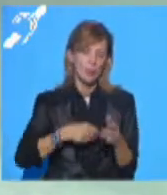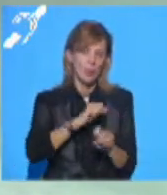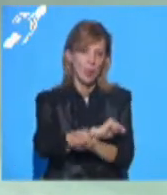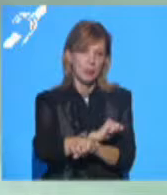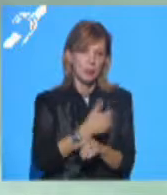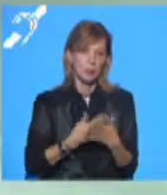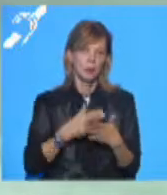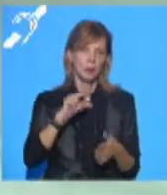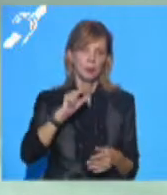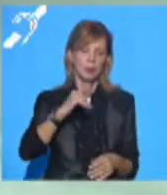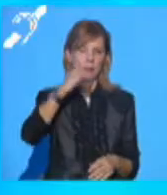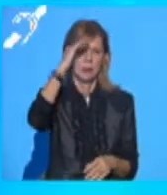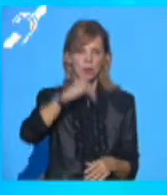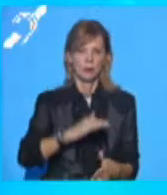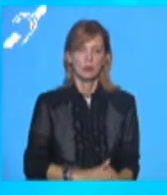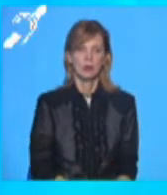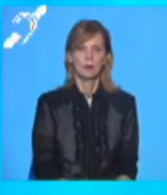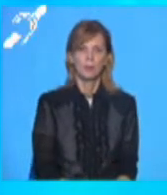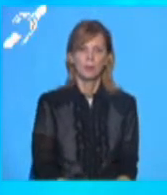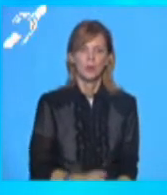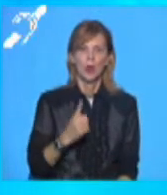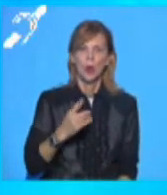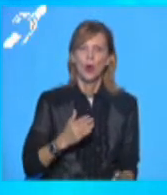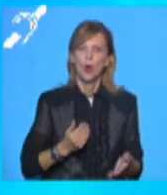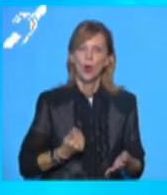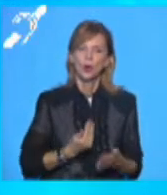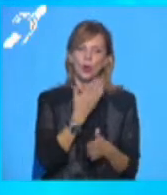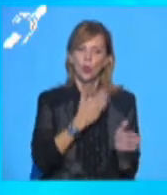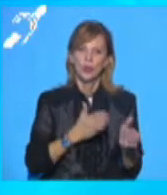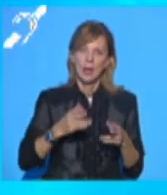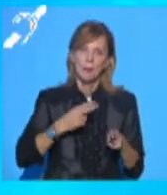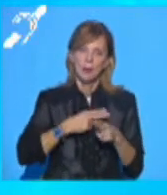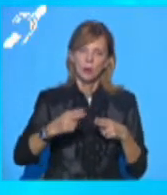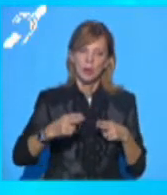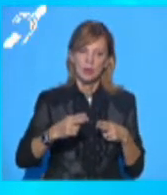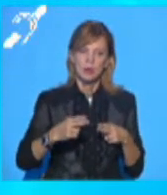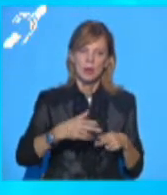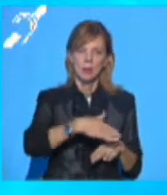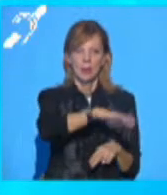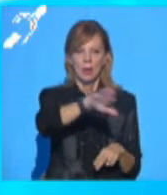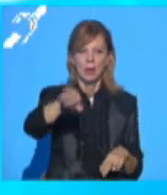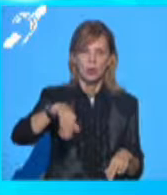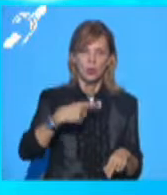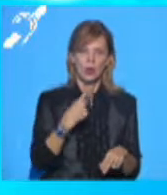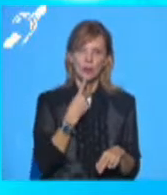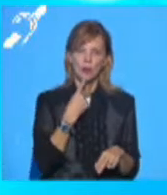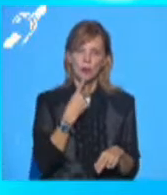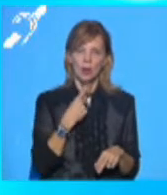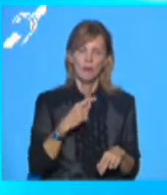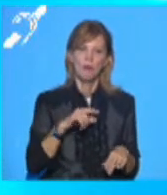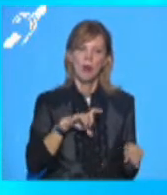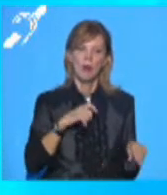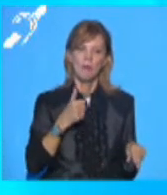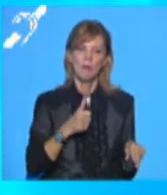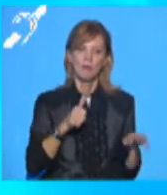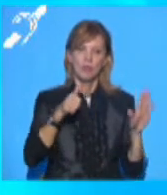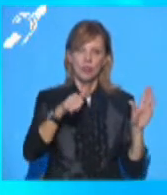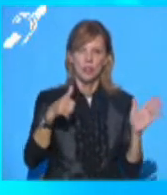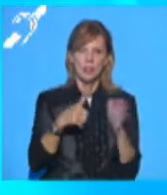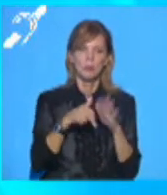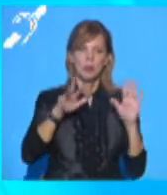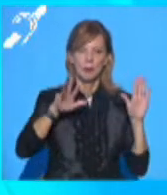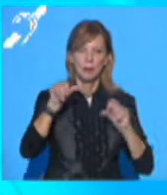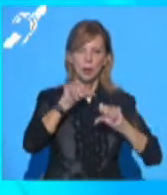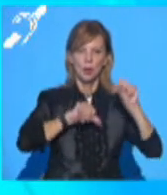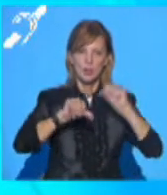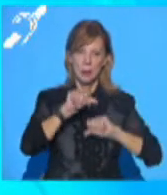pentru 30 de zile. O nouă etapă de dezinsecție pe domeniul public al municipiului Craiova se va desfășura în perioada 6-9